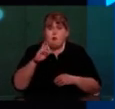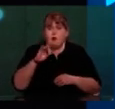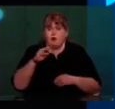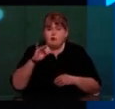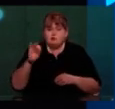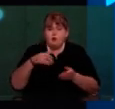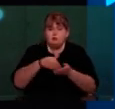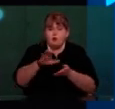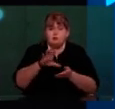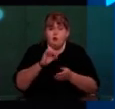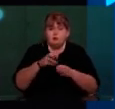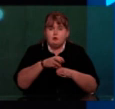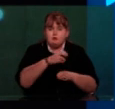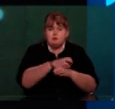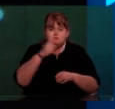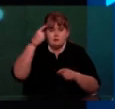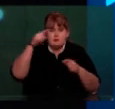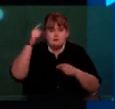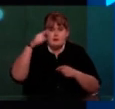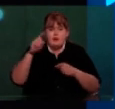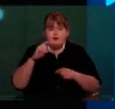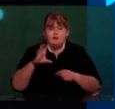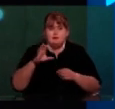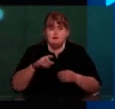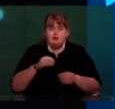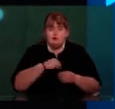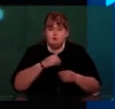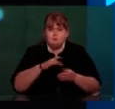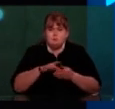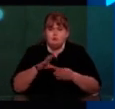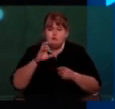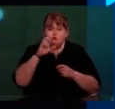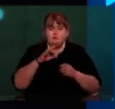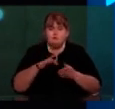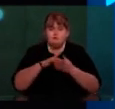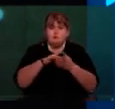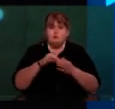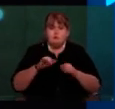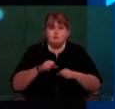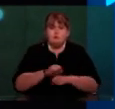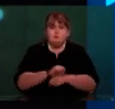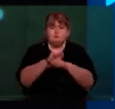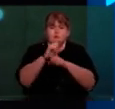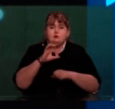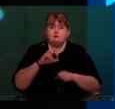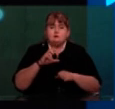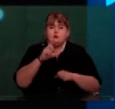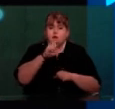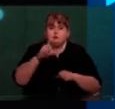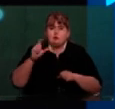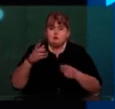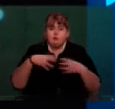от коммунистических идей, стремление к образованию гражданского общества, создание многопартийных